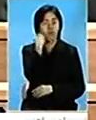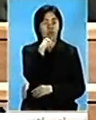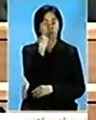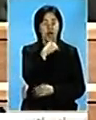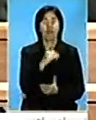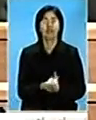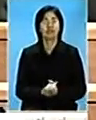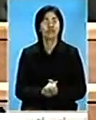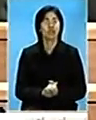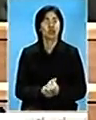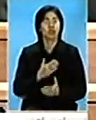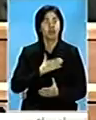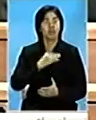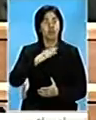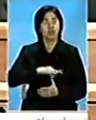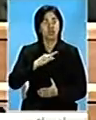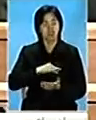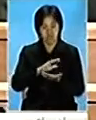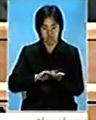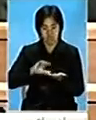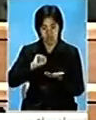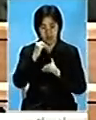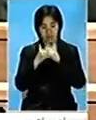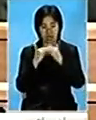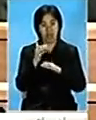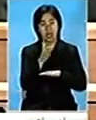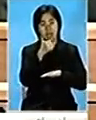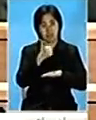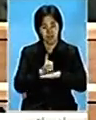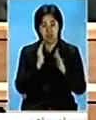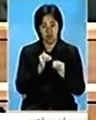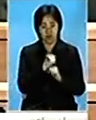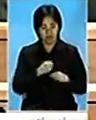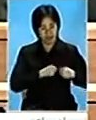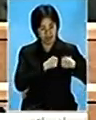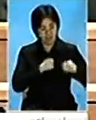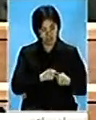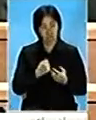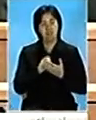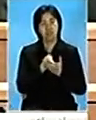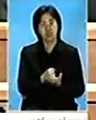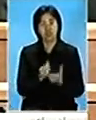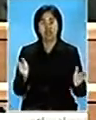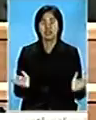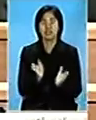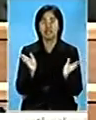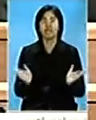ราะผมถือว่านั่นคือบุคคลที่มีจิตอาสาที่จะมาทำสิ่งที่ยิ่ง